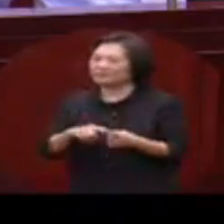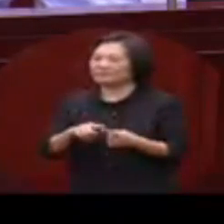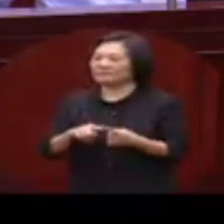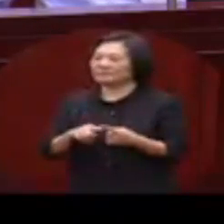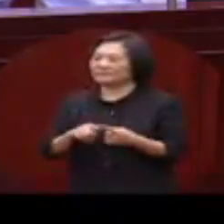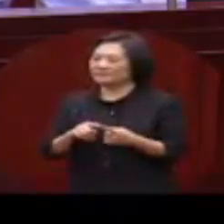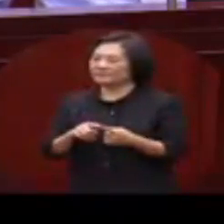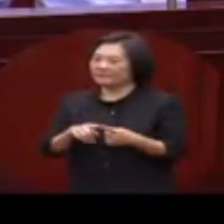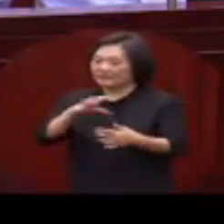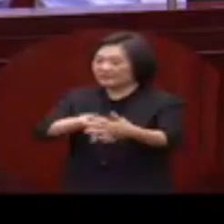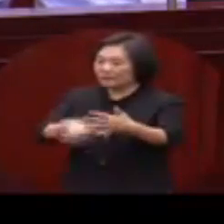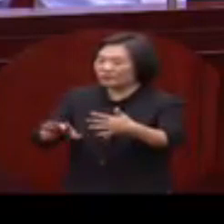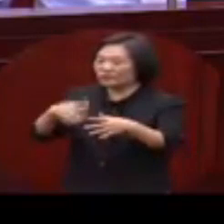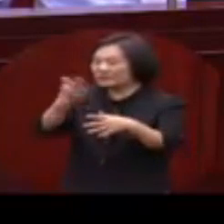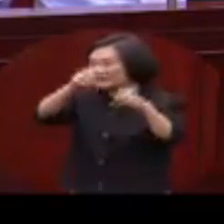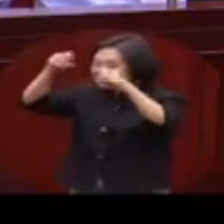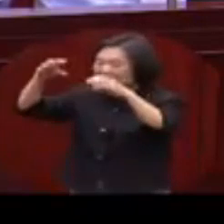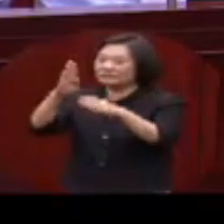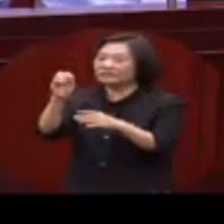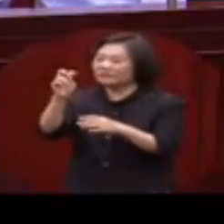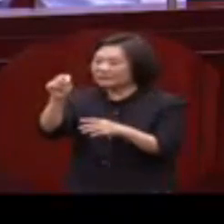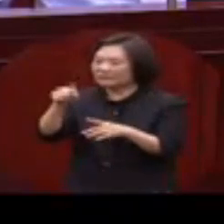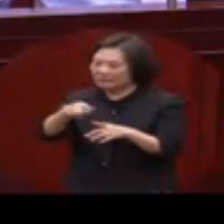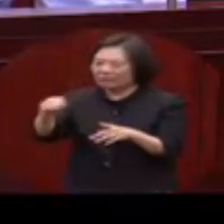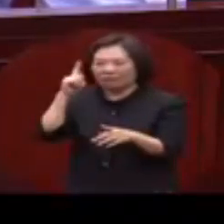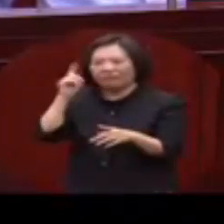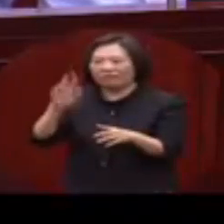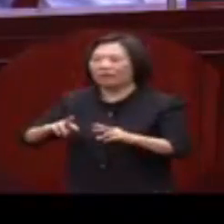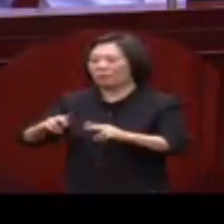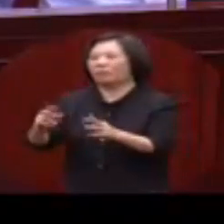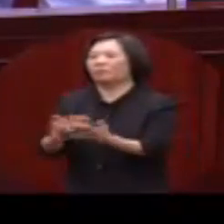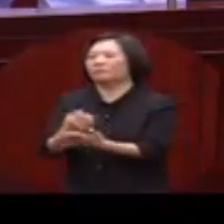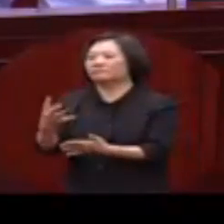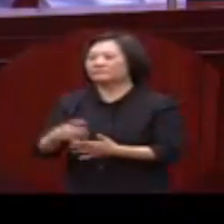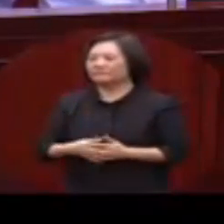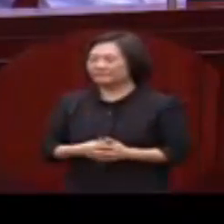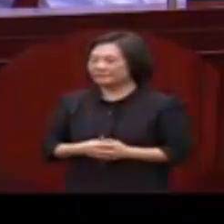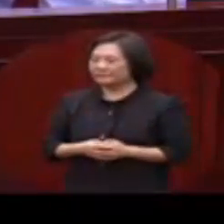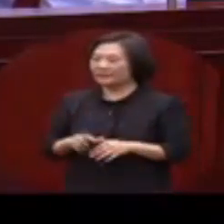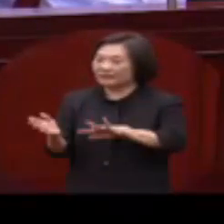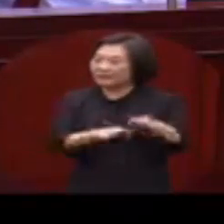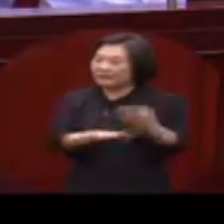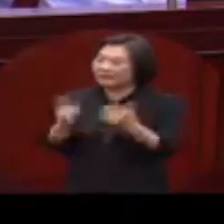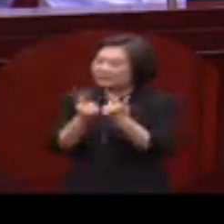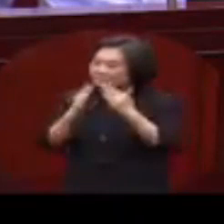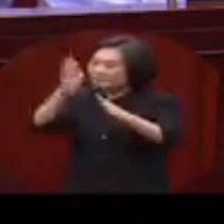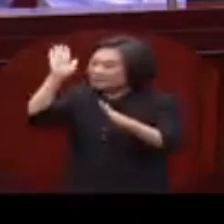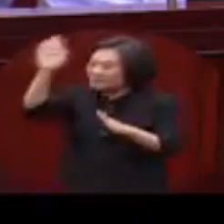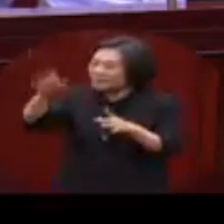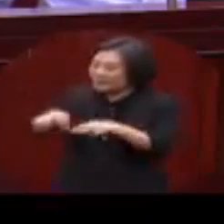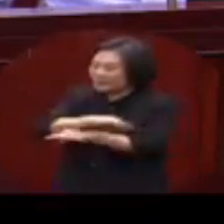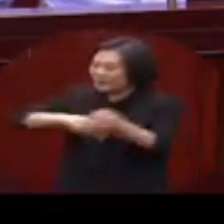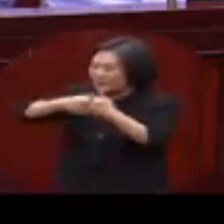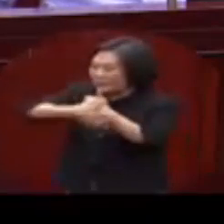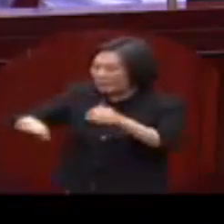概内湖之星那个 BOT 案就是为了 ICT 的更新。至于说台北市在未来产业比较有机